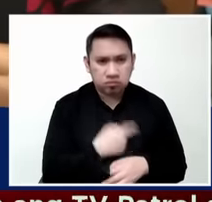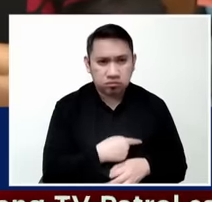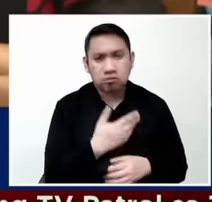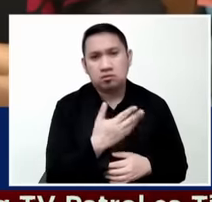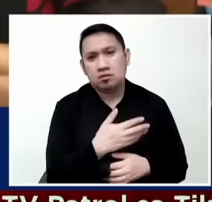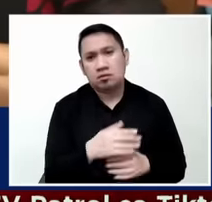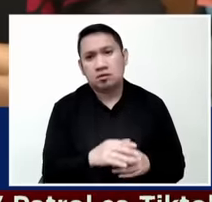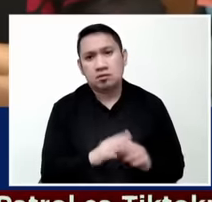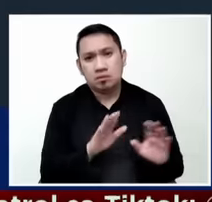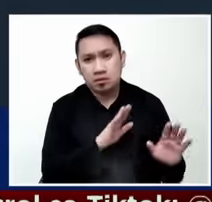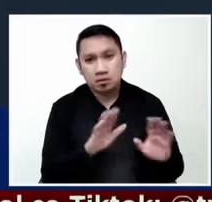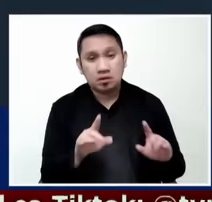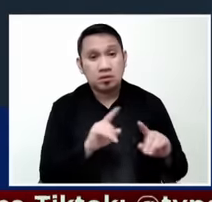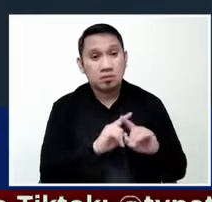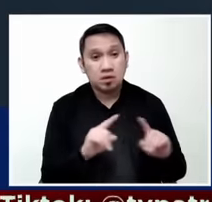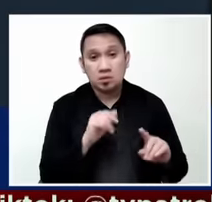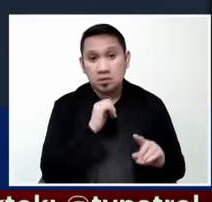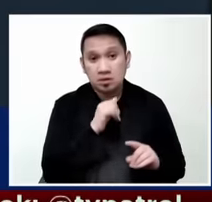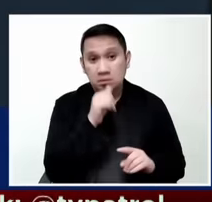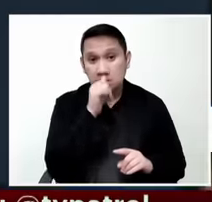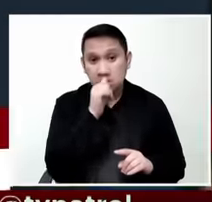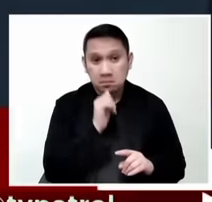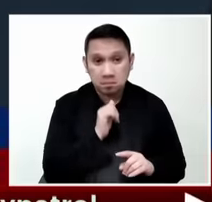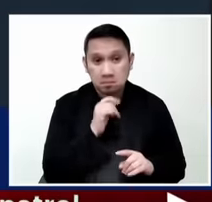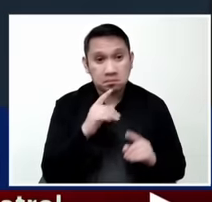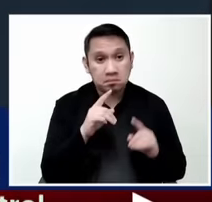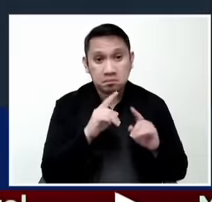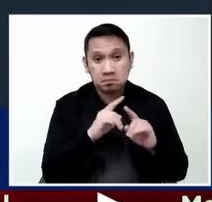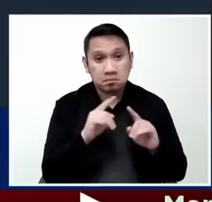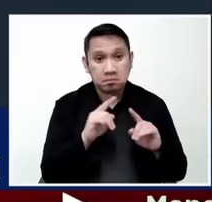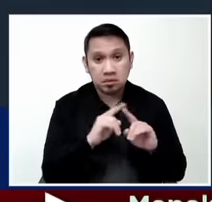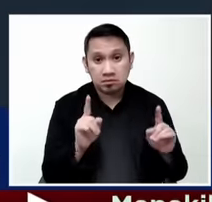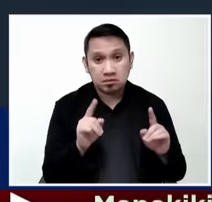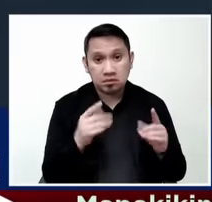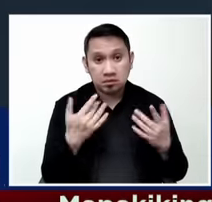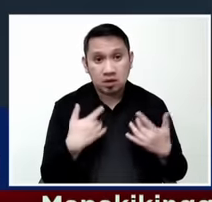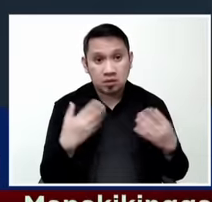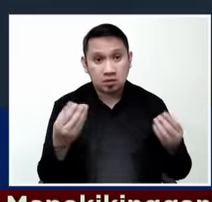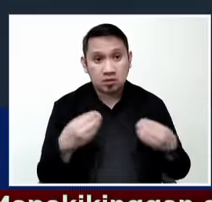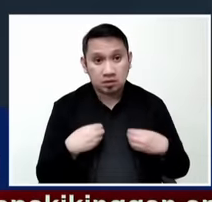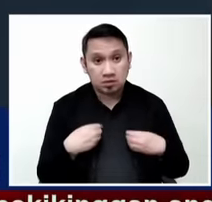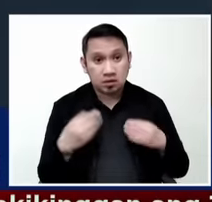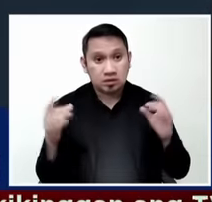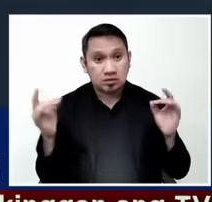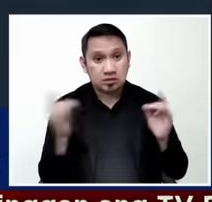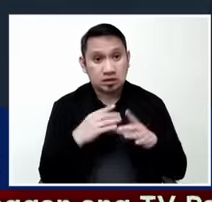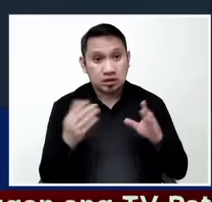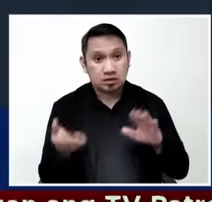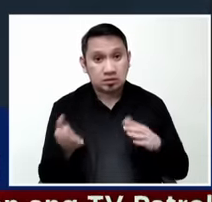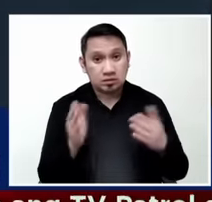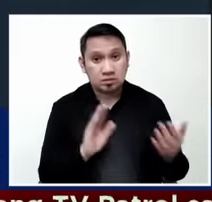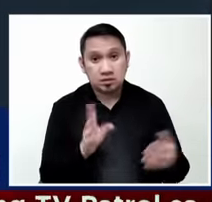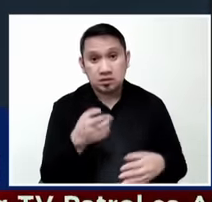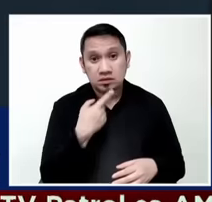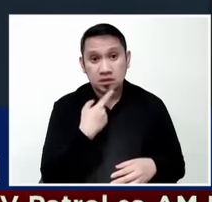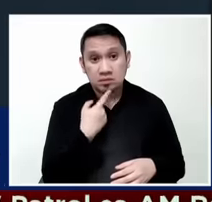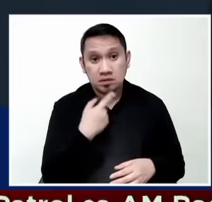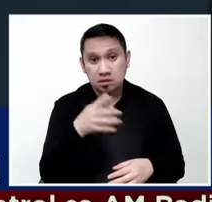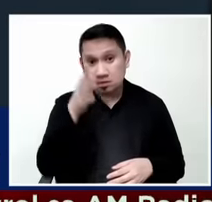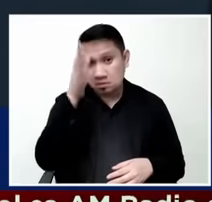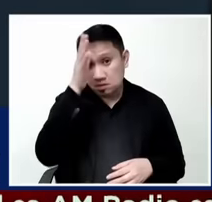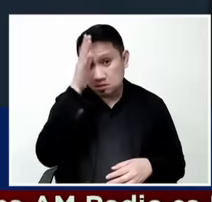Pero hindi naman kami kumikibo. Iba na tong threat, death threat na binanggit ng kanyang tatay. Dati